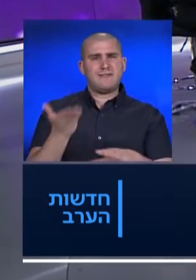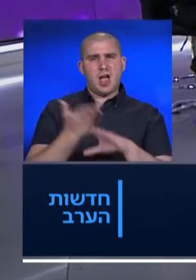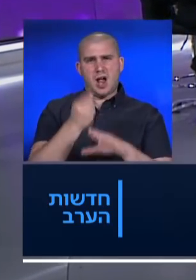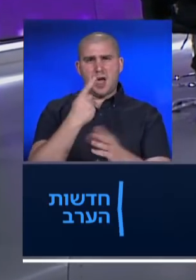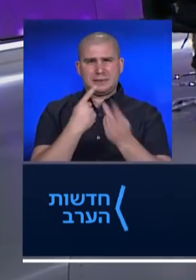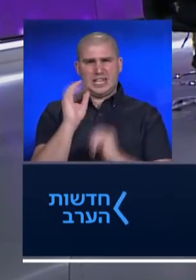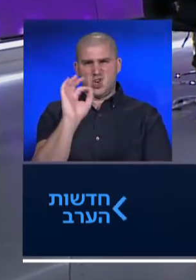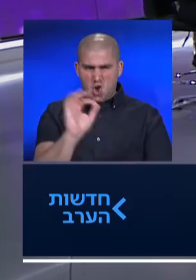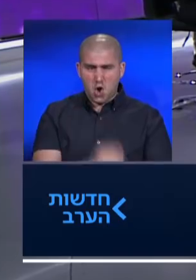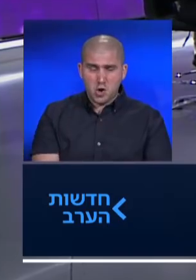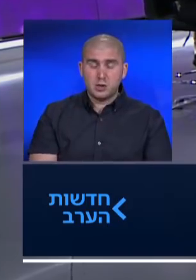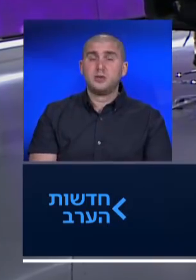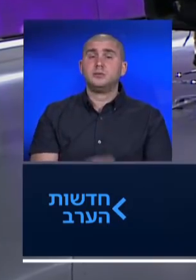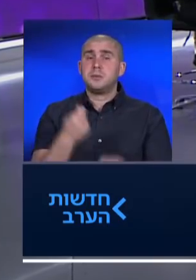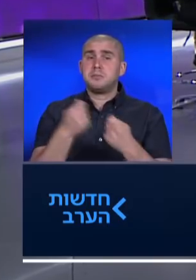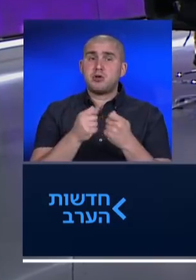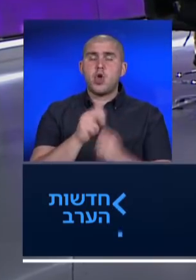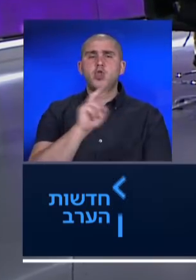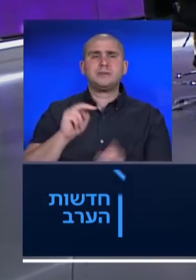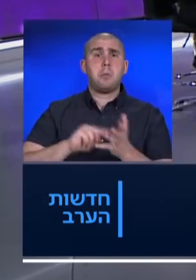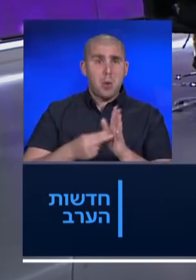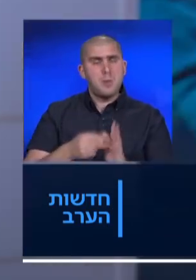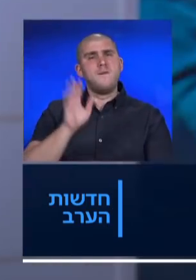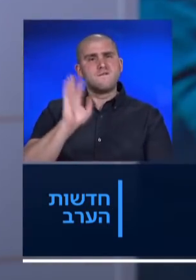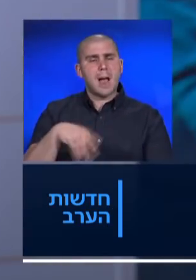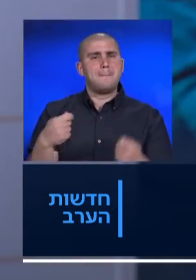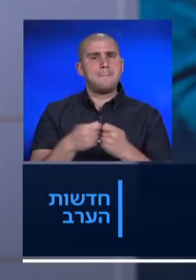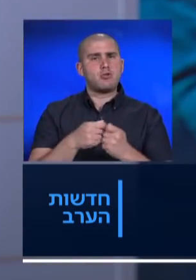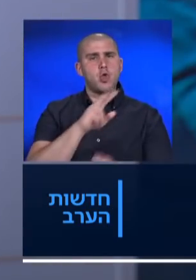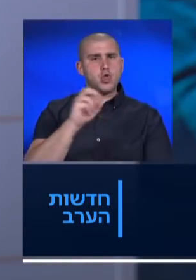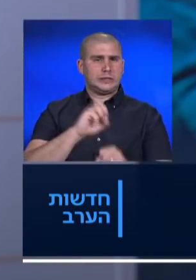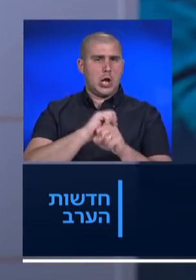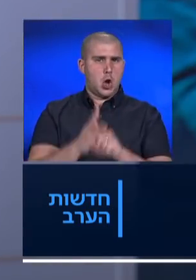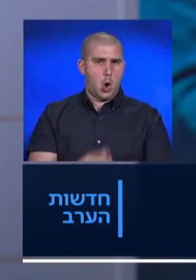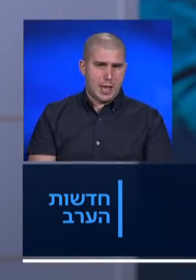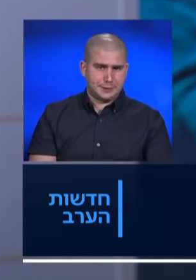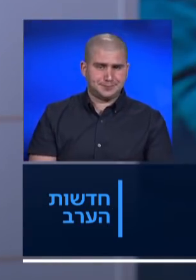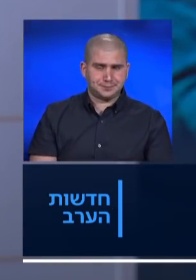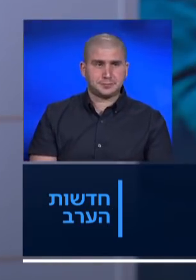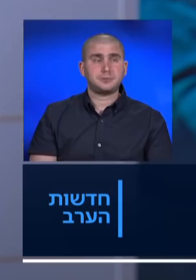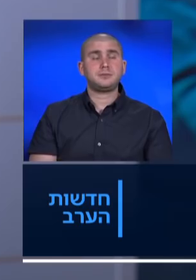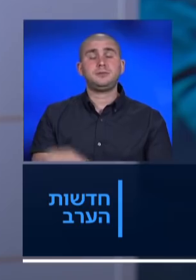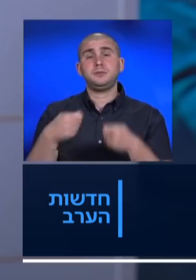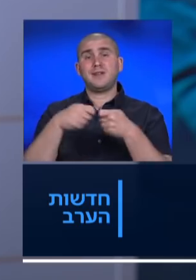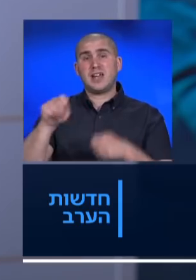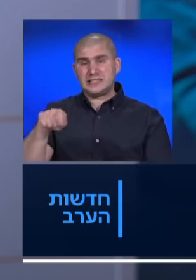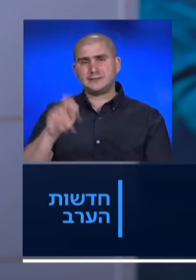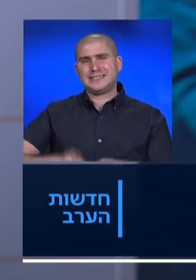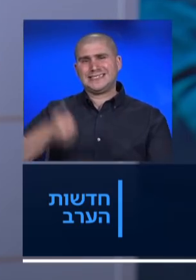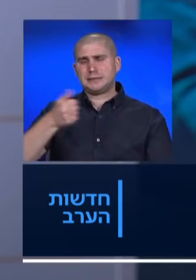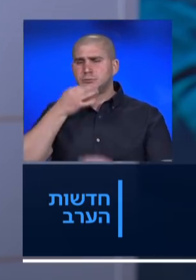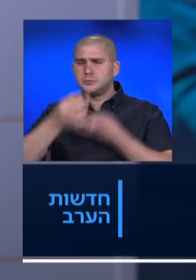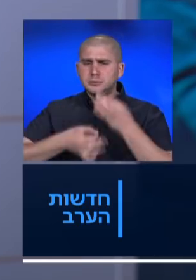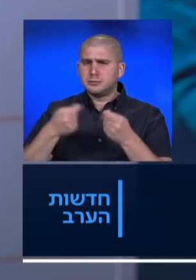בשיחה, עסקו גם בעניינים הפוליטיים, אבל גם בענייני הקורונה, וחברי כנסת ושרים שאלו שאלות בנושא הקורונה,